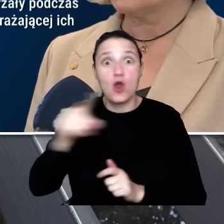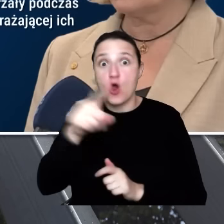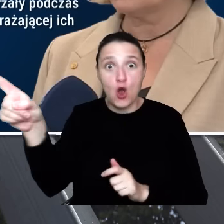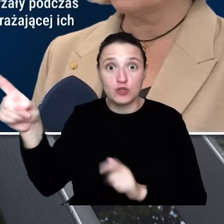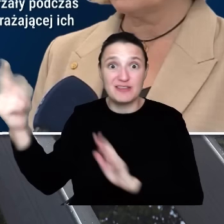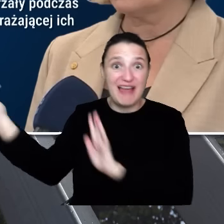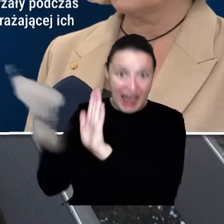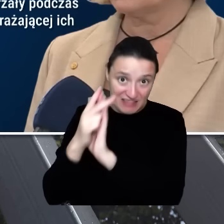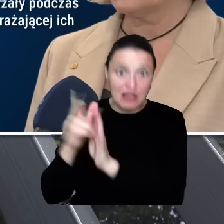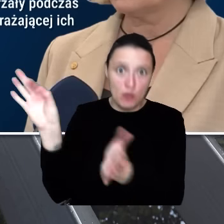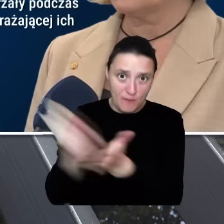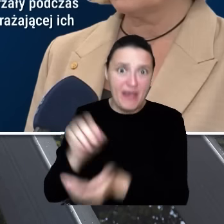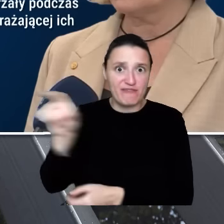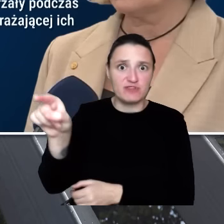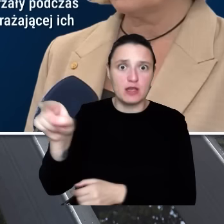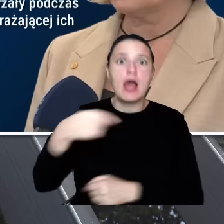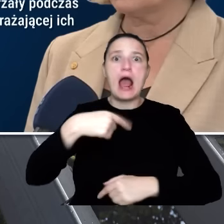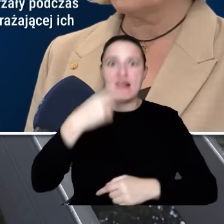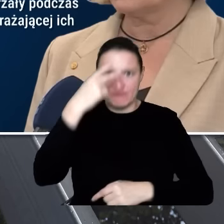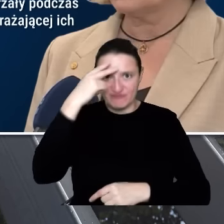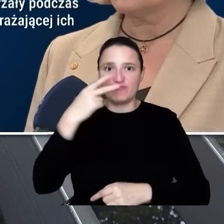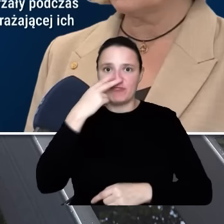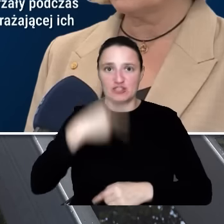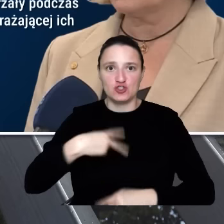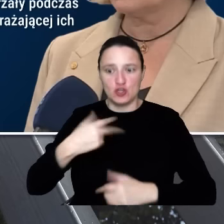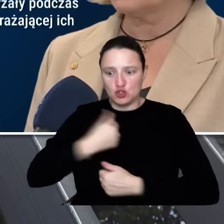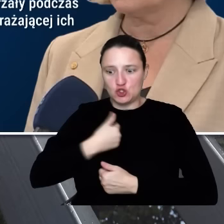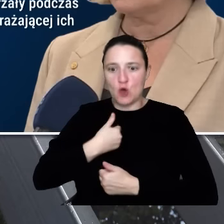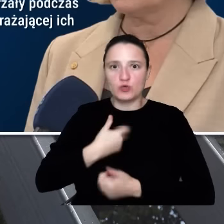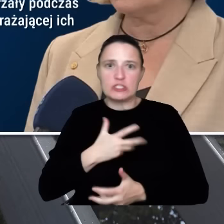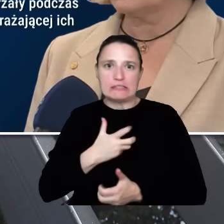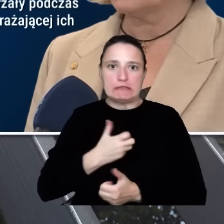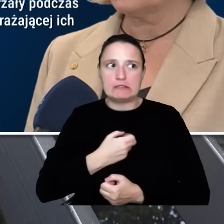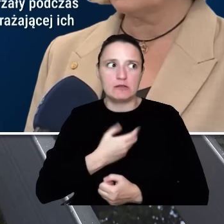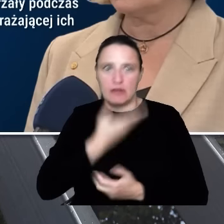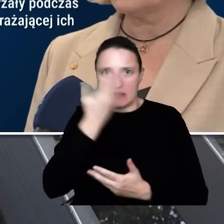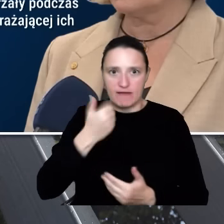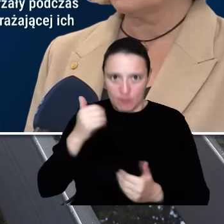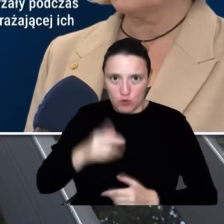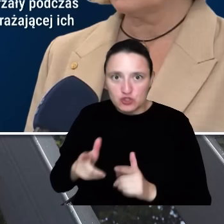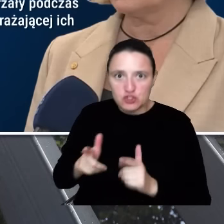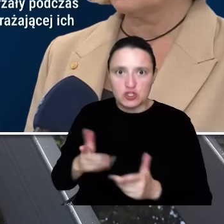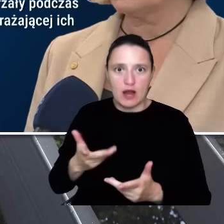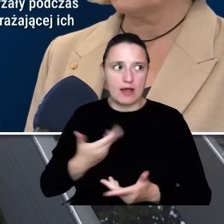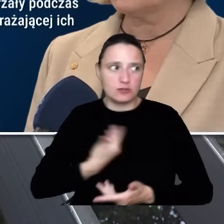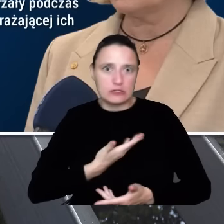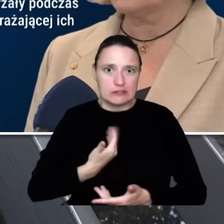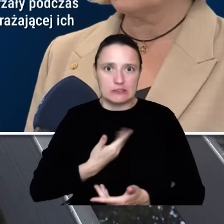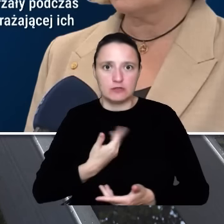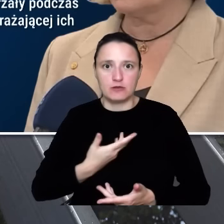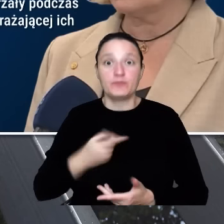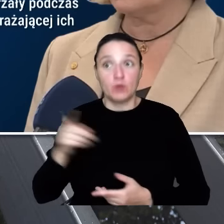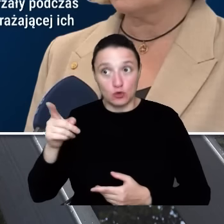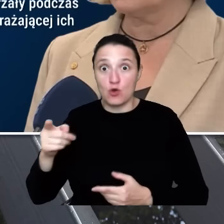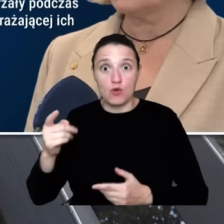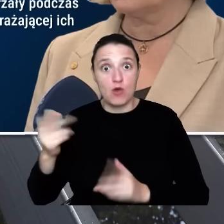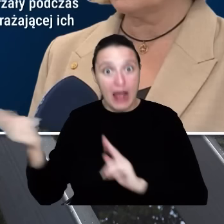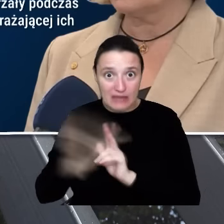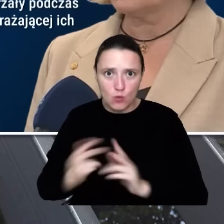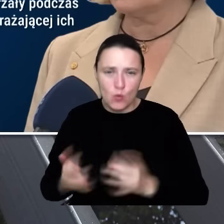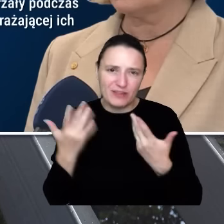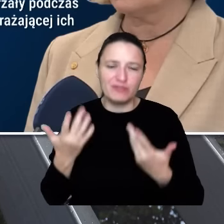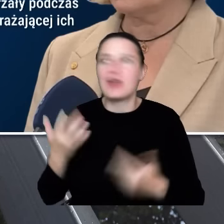dostają informacje od analityków, którzy skąd wiemy, czy Rosjanie nie wiedzą, jakie są procedury